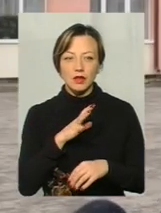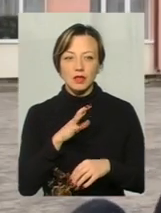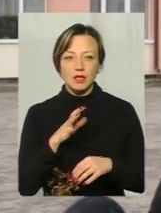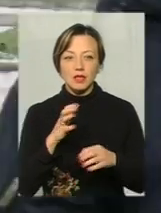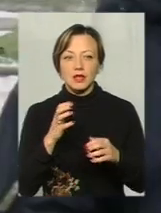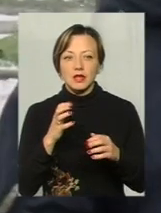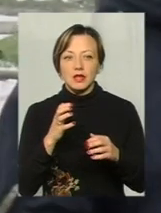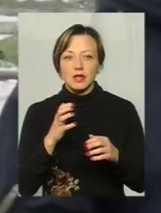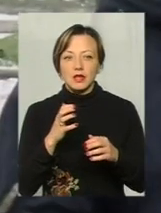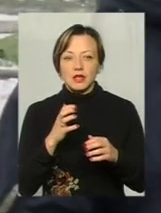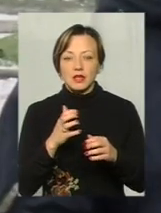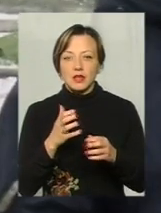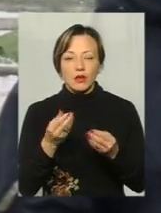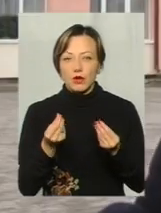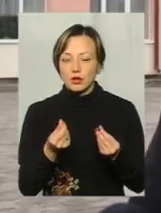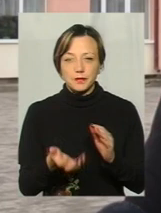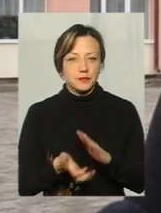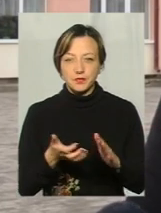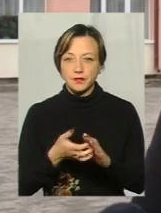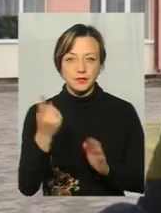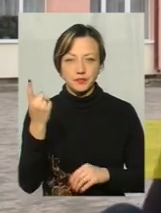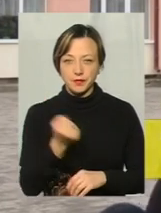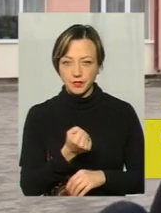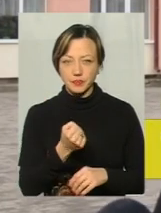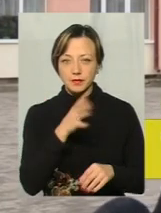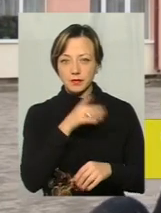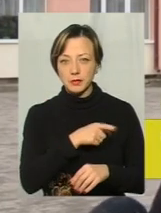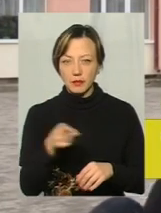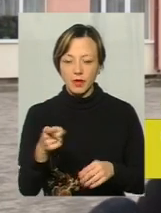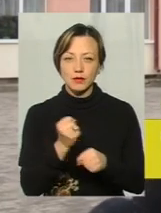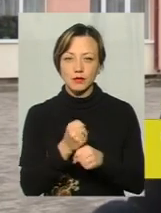стало коштів. За тиждень часу зробили ярмарку,